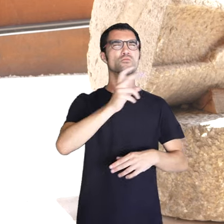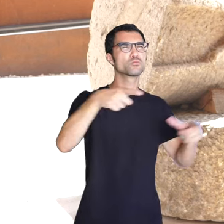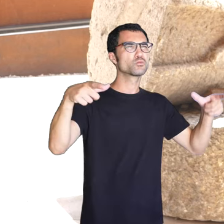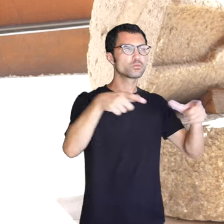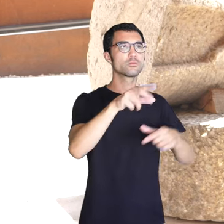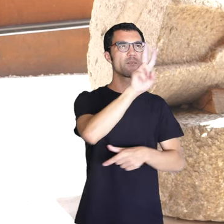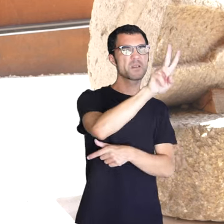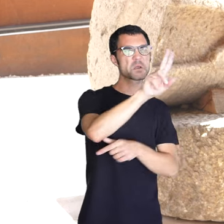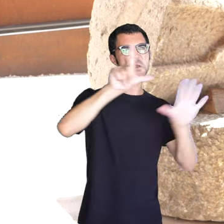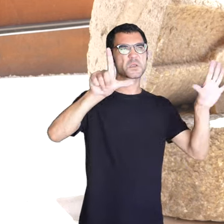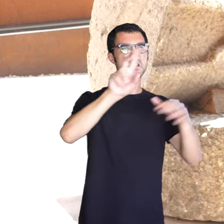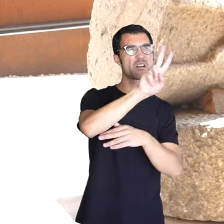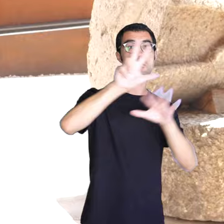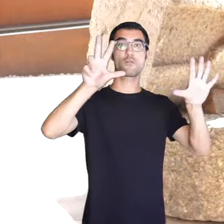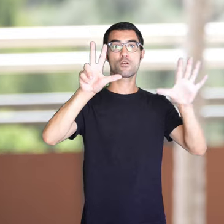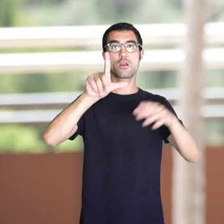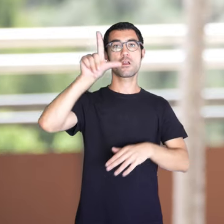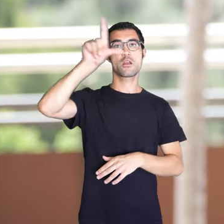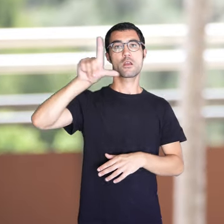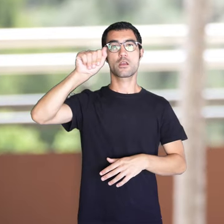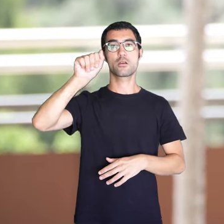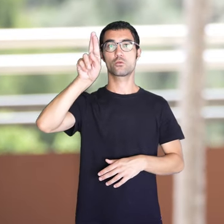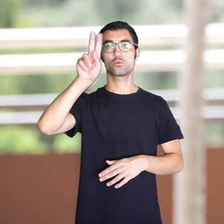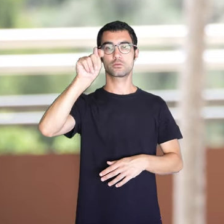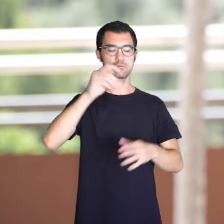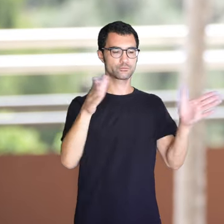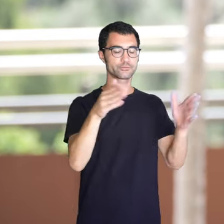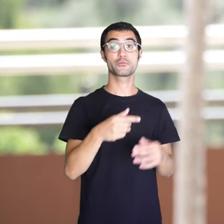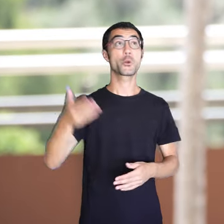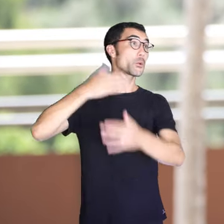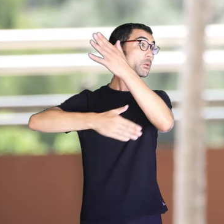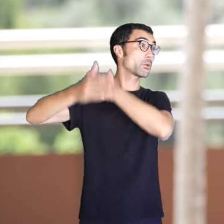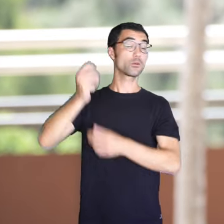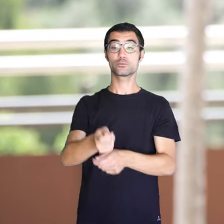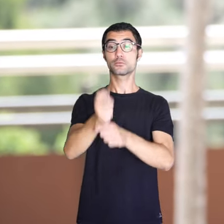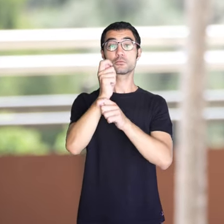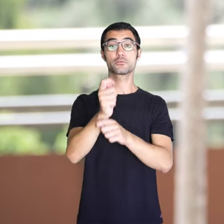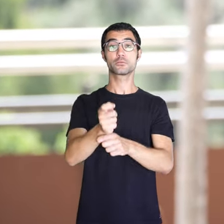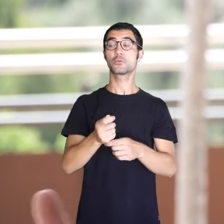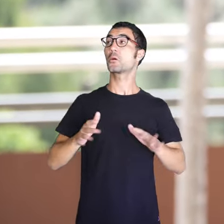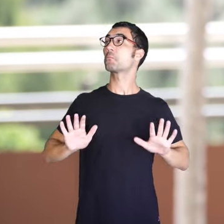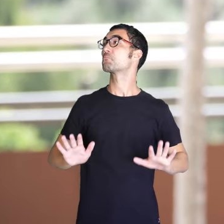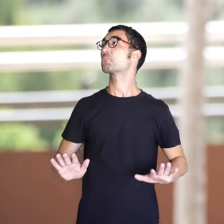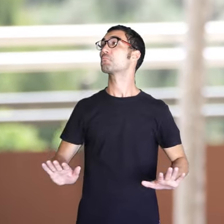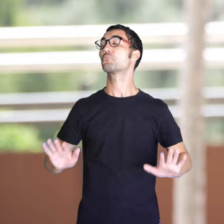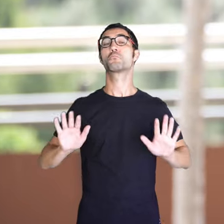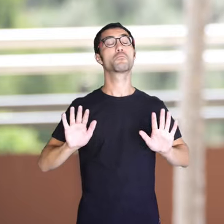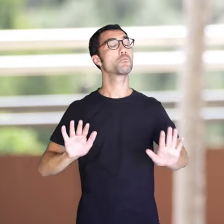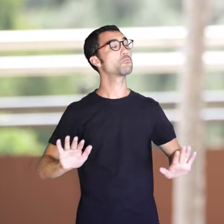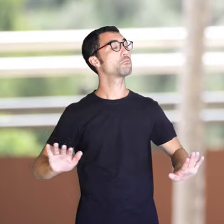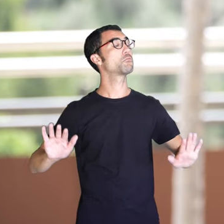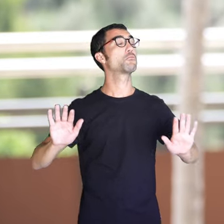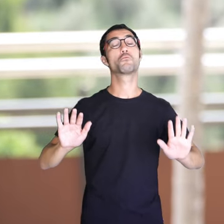27, no pareu, 28 lleuts. El pescar era una tranquil·litat, entre cometes.